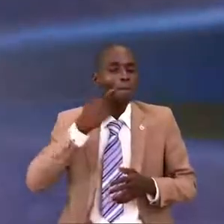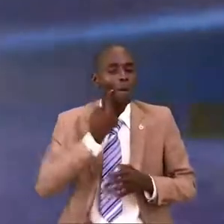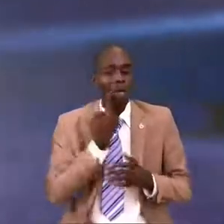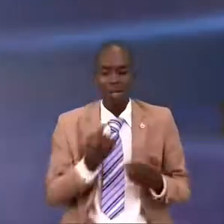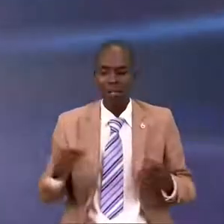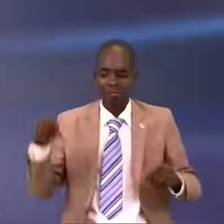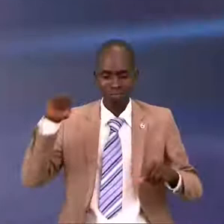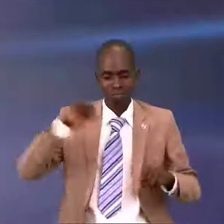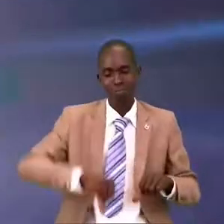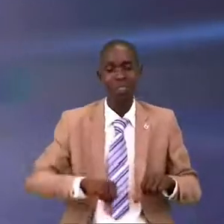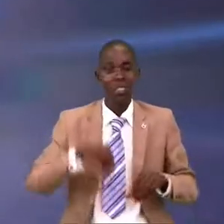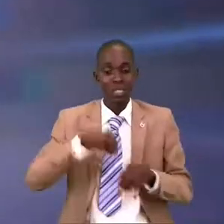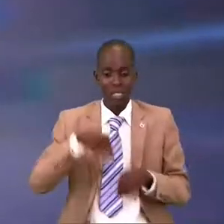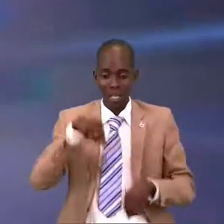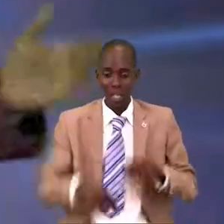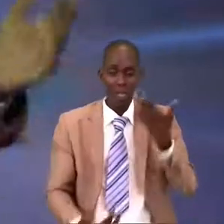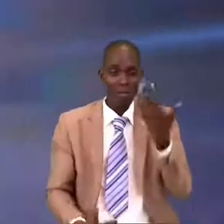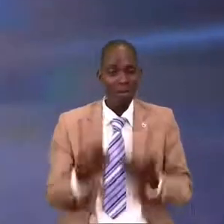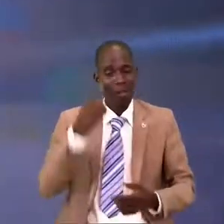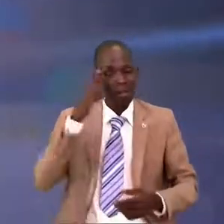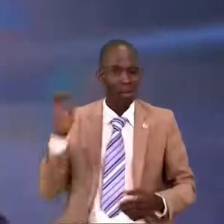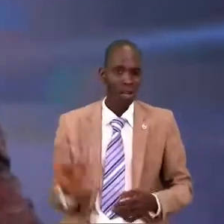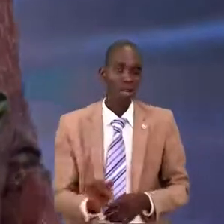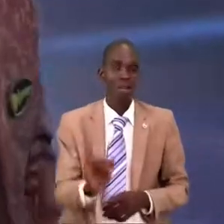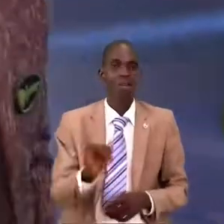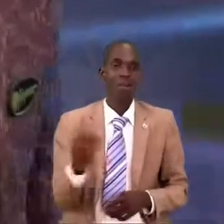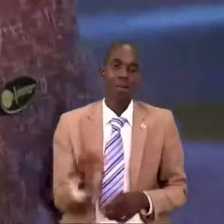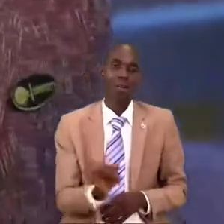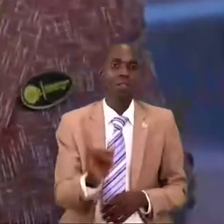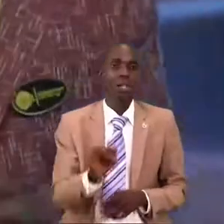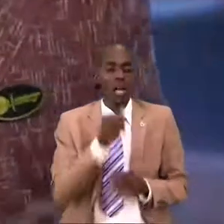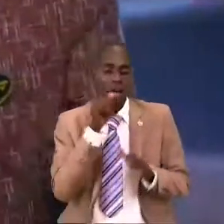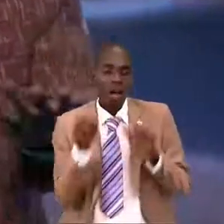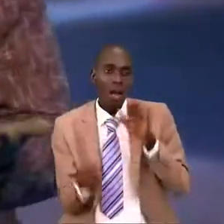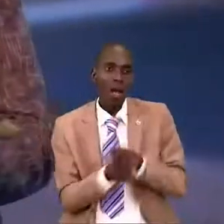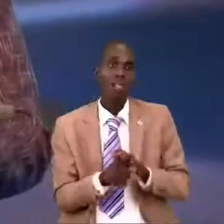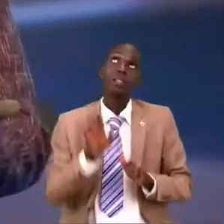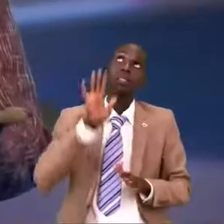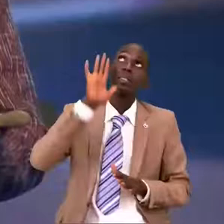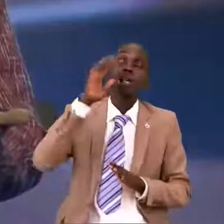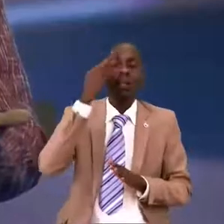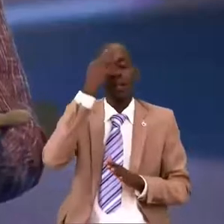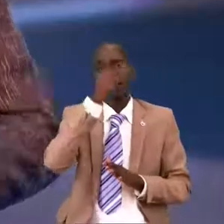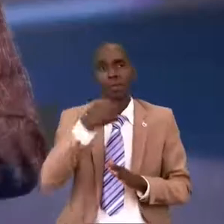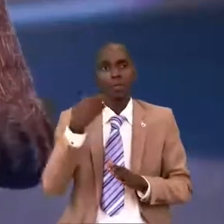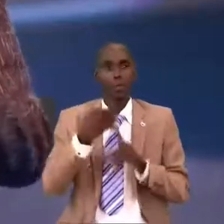regard de mes péchés. Efface toutes mes iniquités.